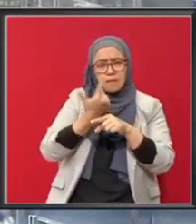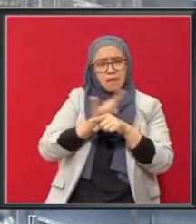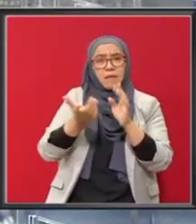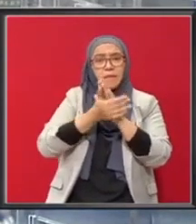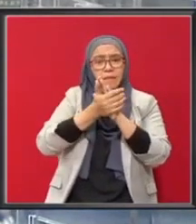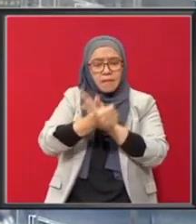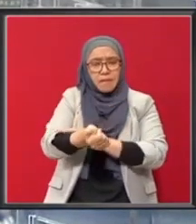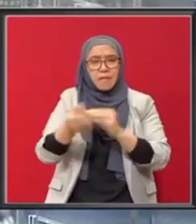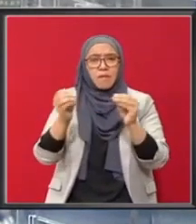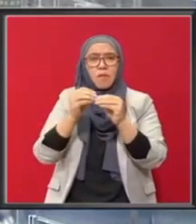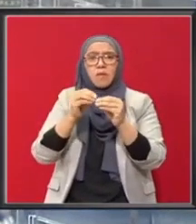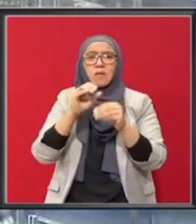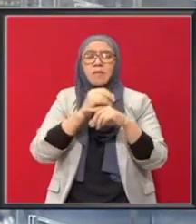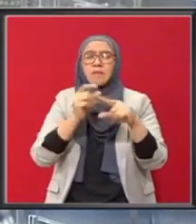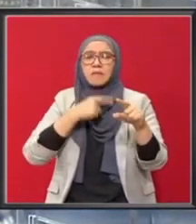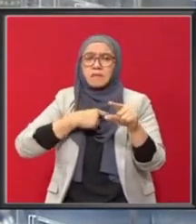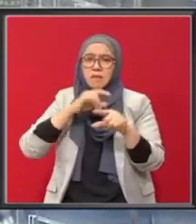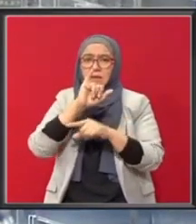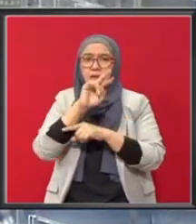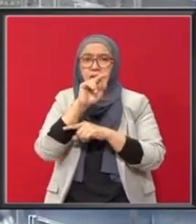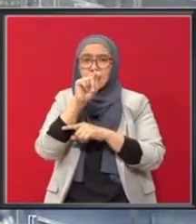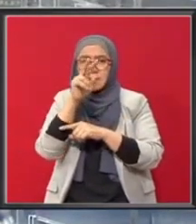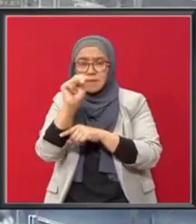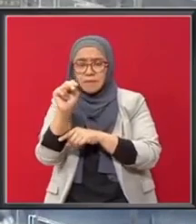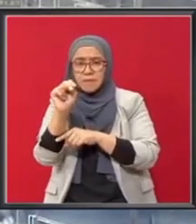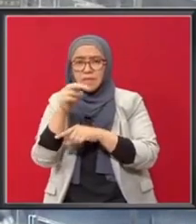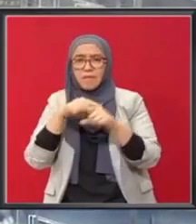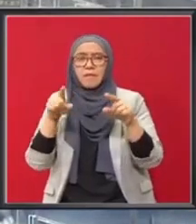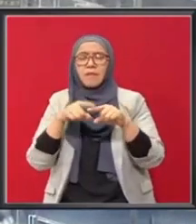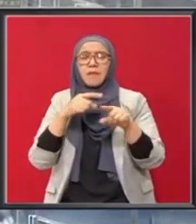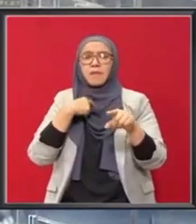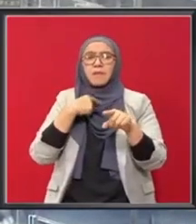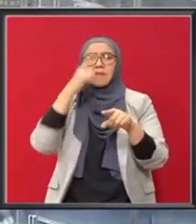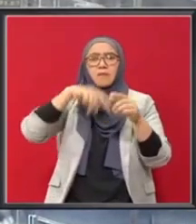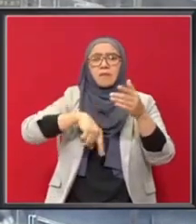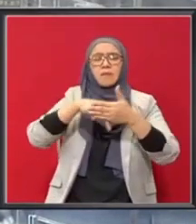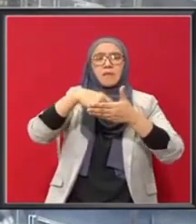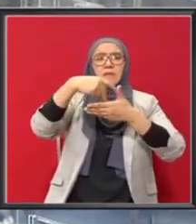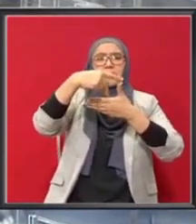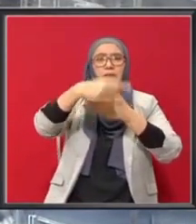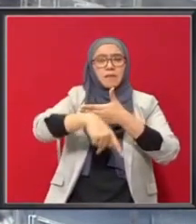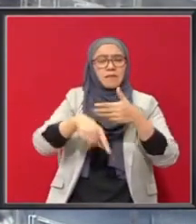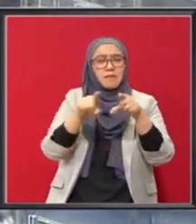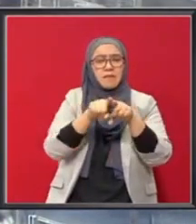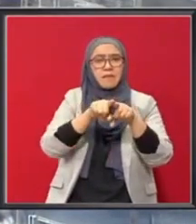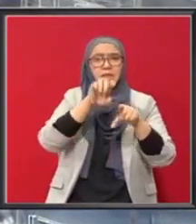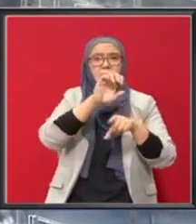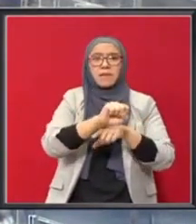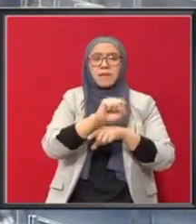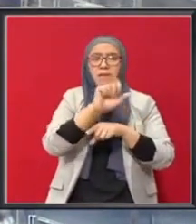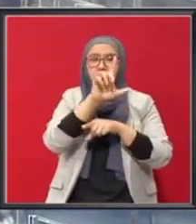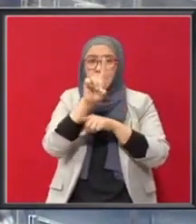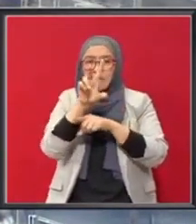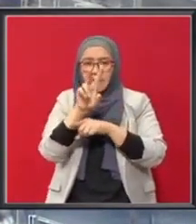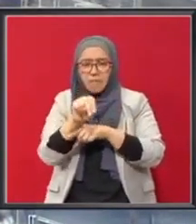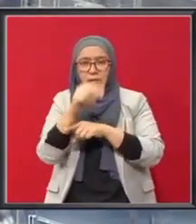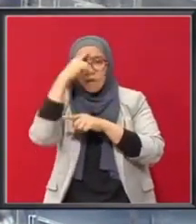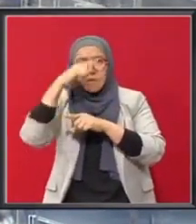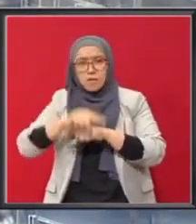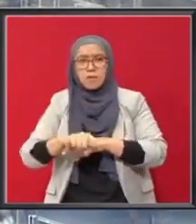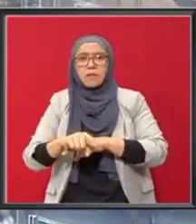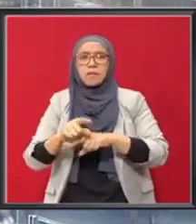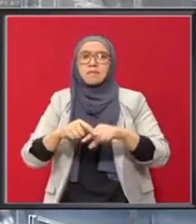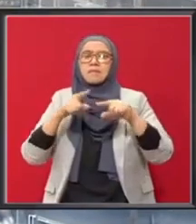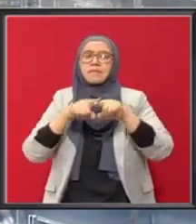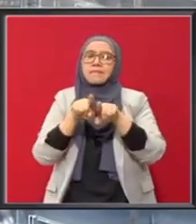seperti sistem latihan dual nasional atau slbn untuk meninggikan meningkatkan jumlah peluang